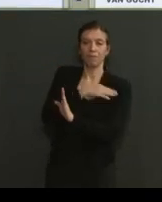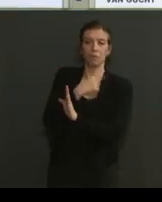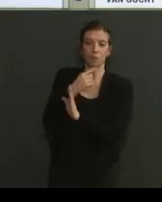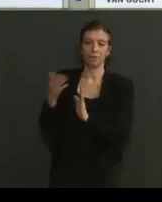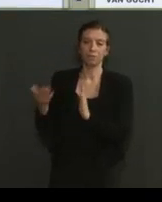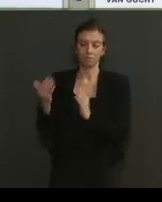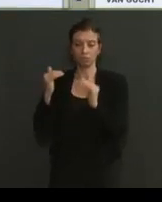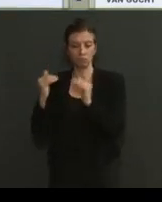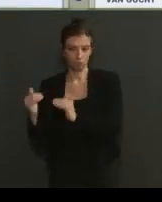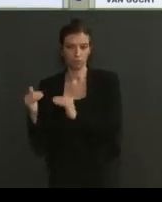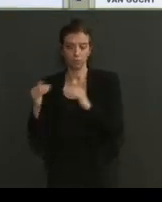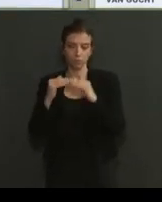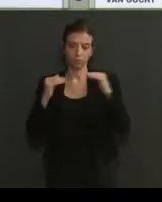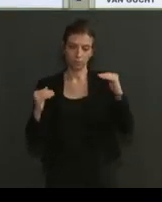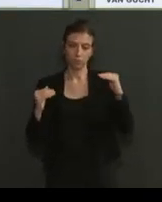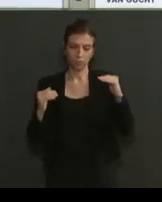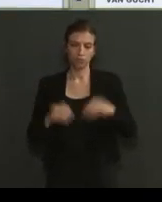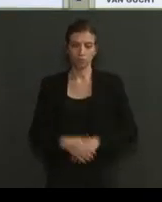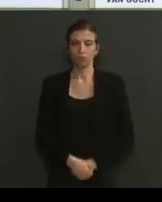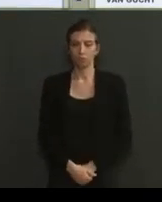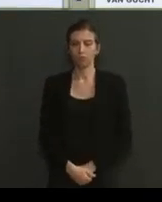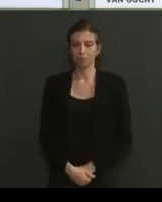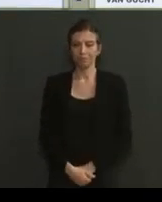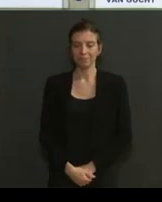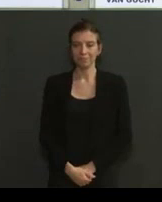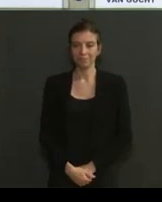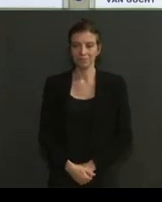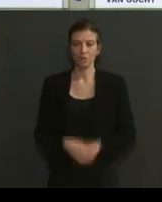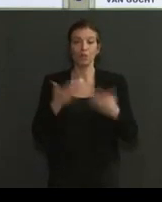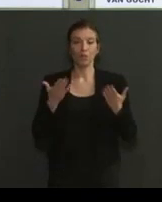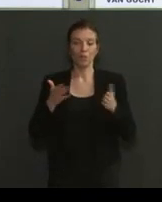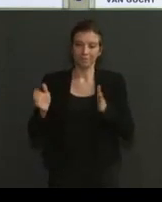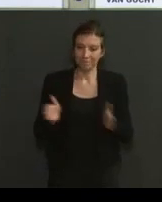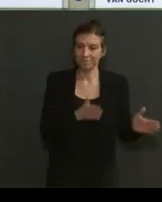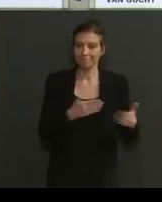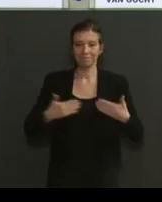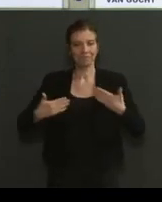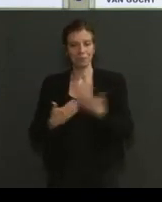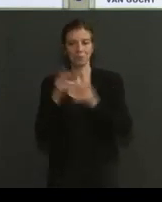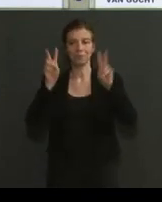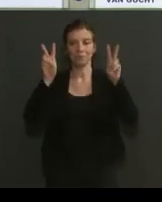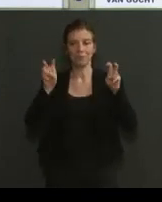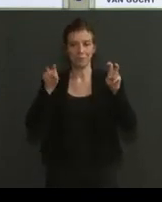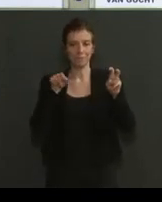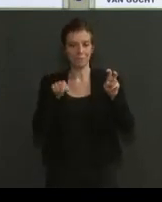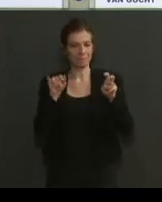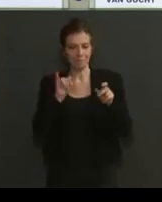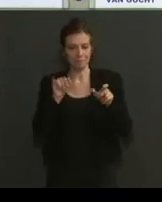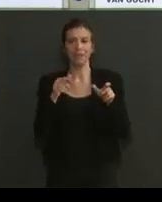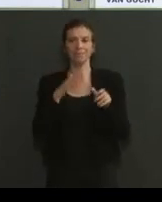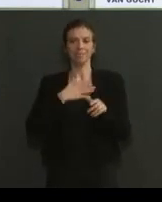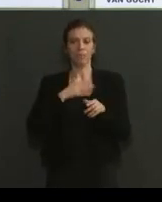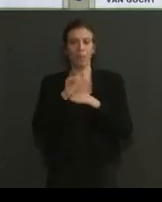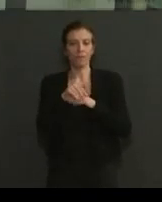Vervolgens zouden we u nog een thema willen presenteren in verband met de bewaking van het coronavirus in het